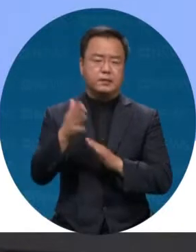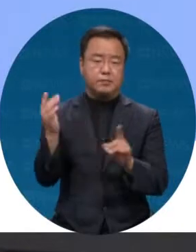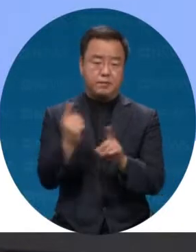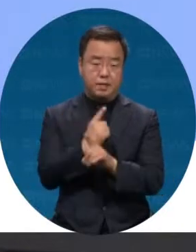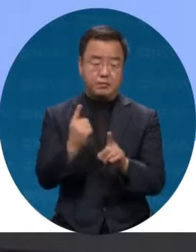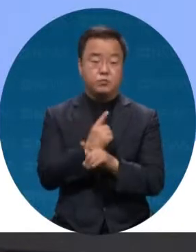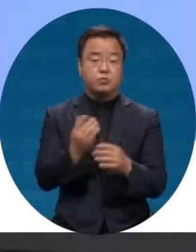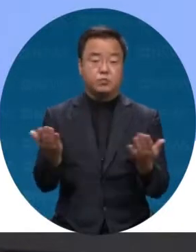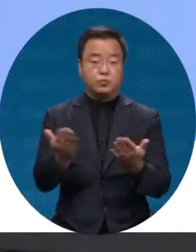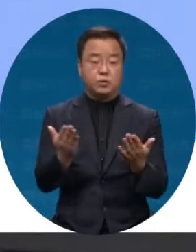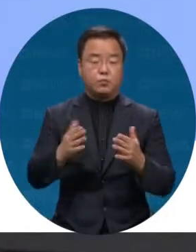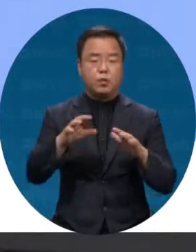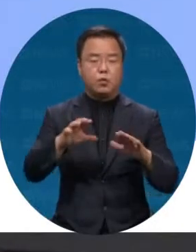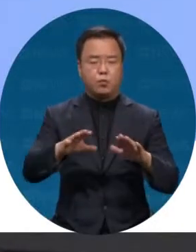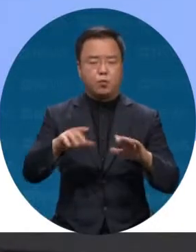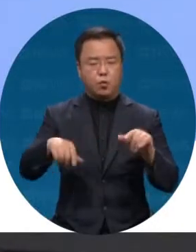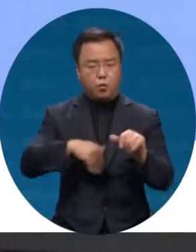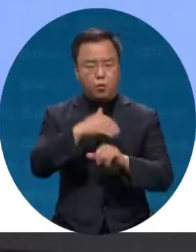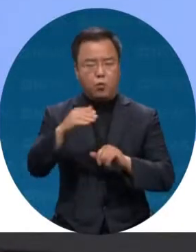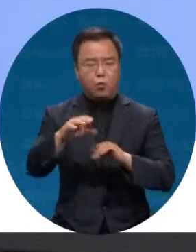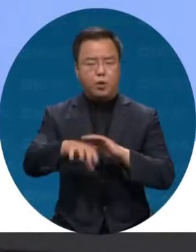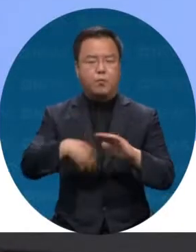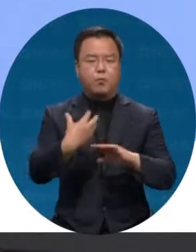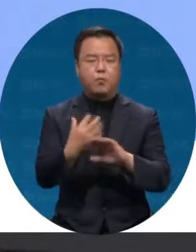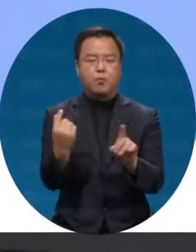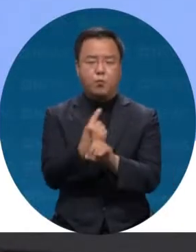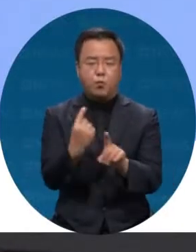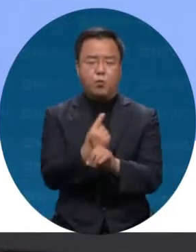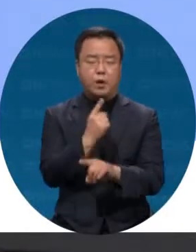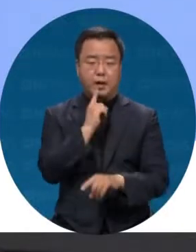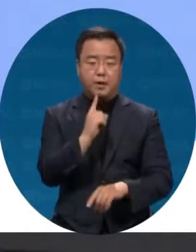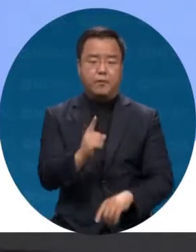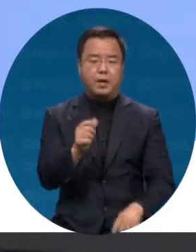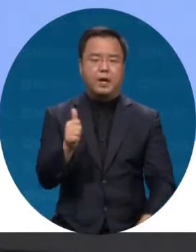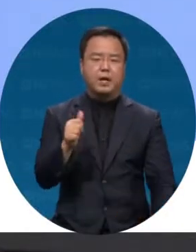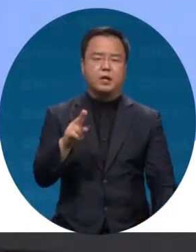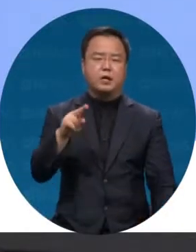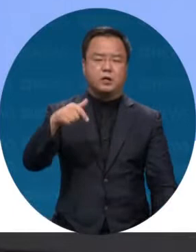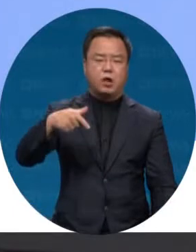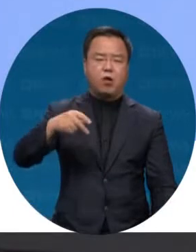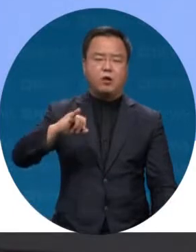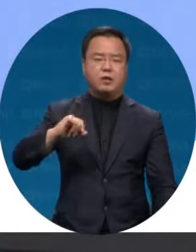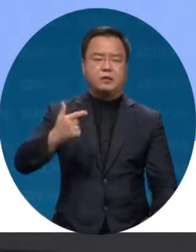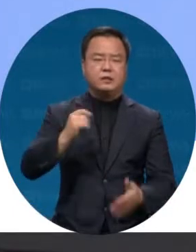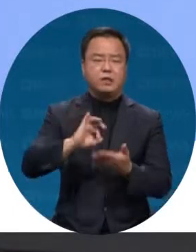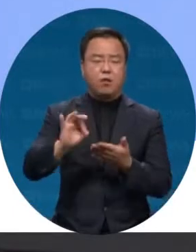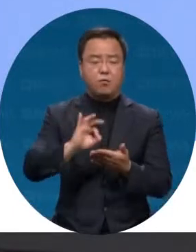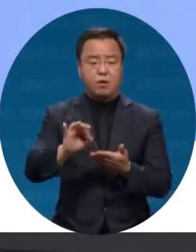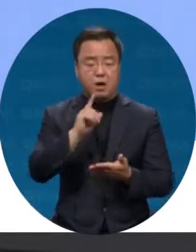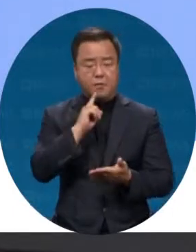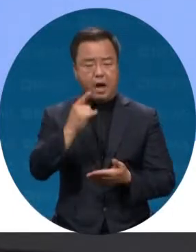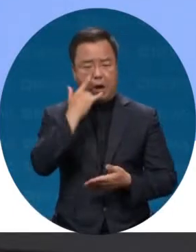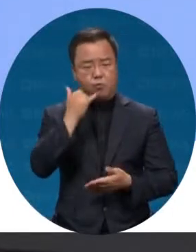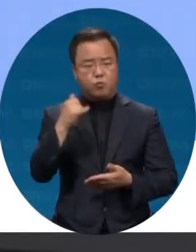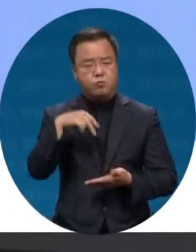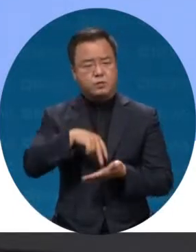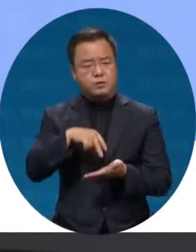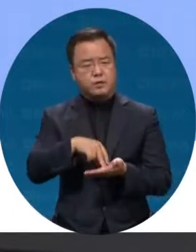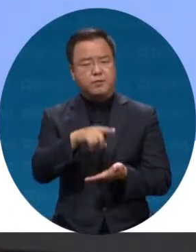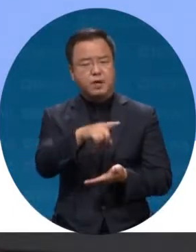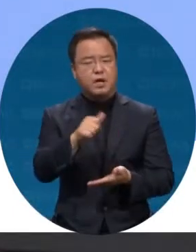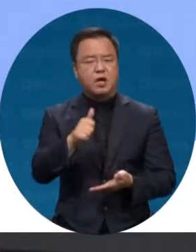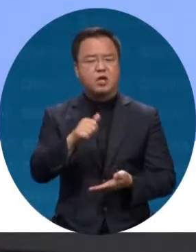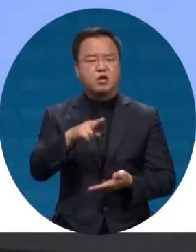사업입니다 곡만 육신이 줘 그런데 이 공간 혁신 이라는 표현을 쓰다보니까 옹 얻으리 혁신학교의 사전 단계다